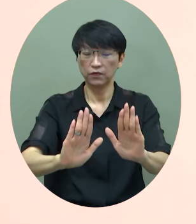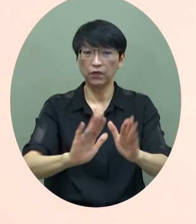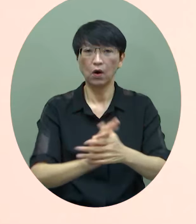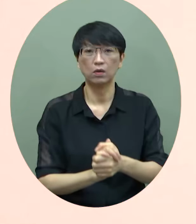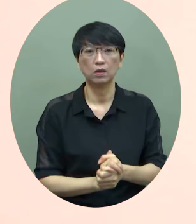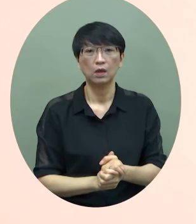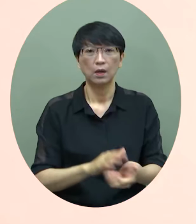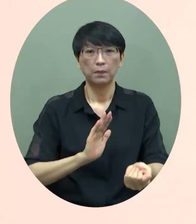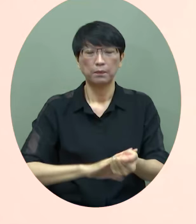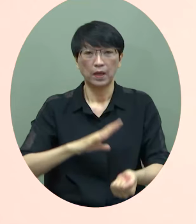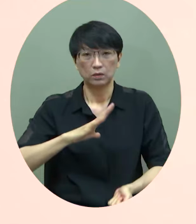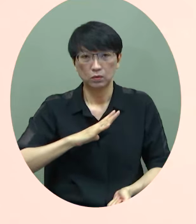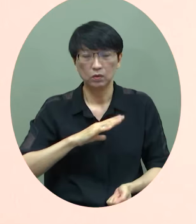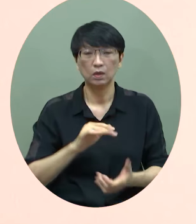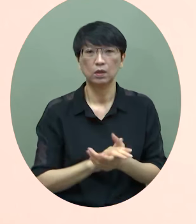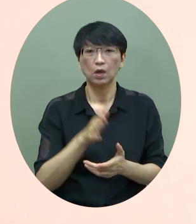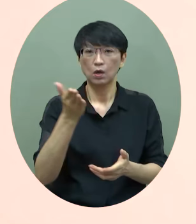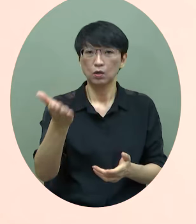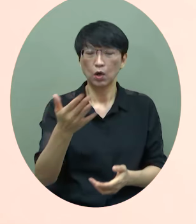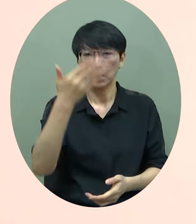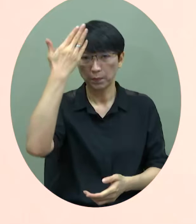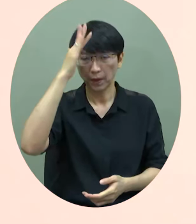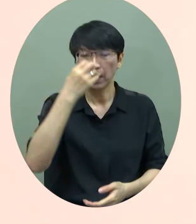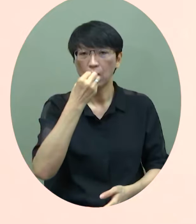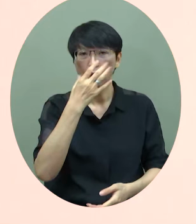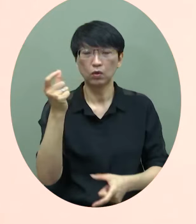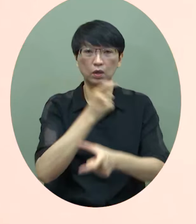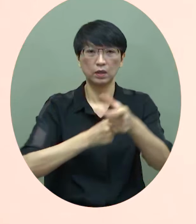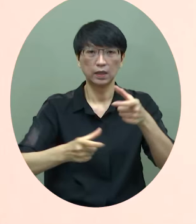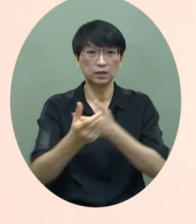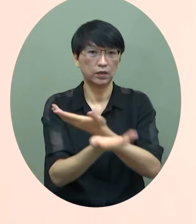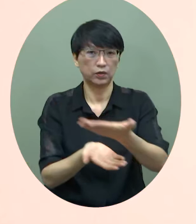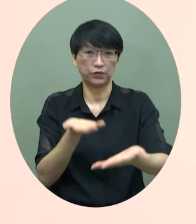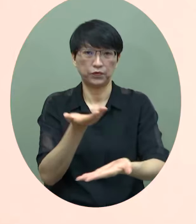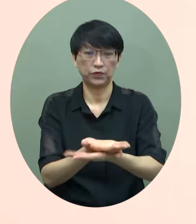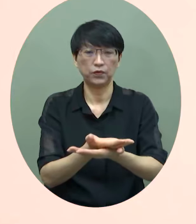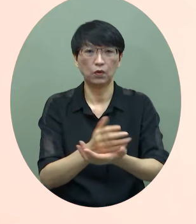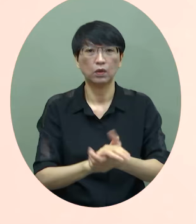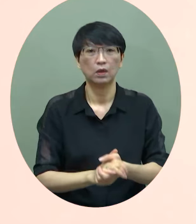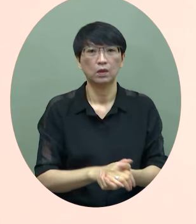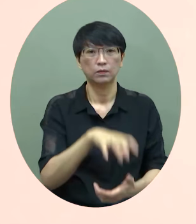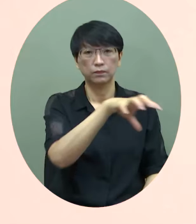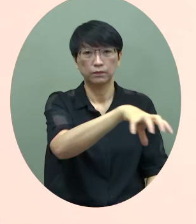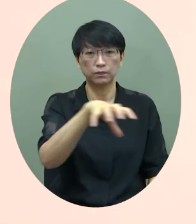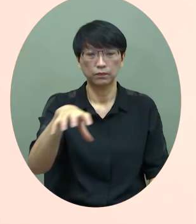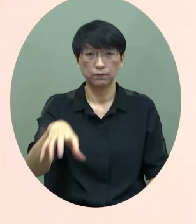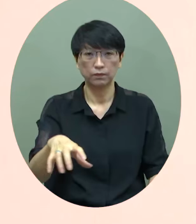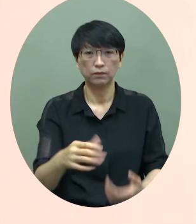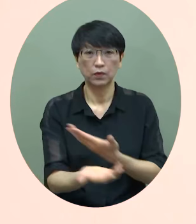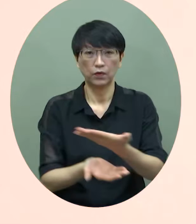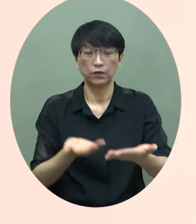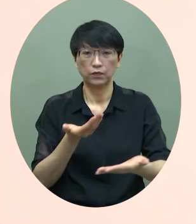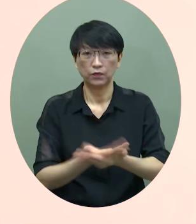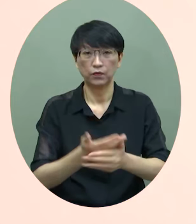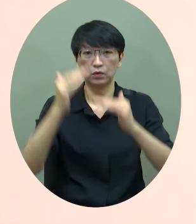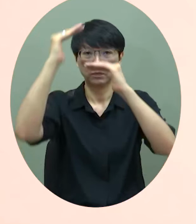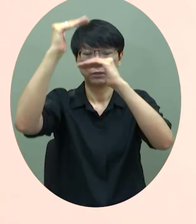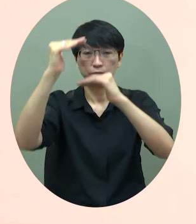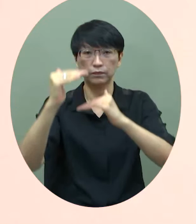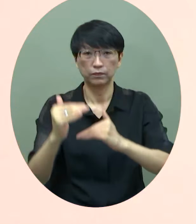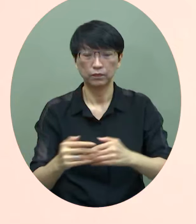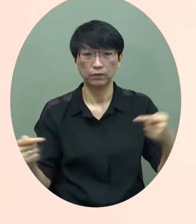韓正副總理完全明白香港的經濟是要復甦兩地人員的恢復有罪的往來